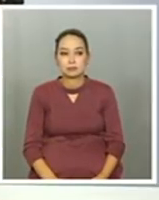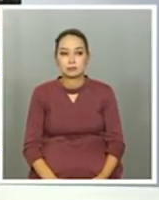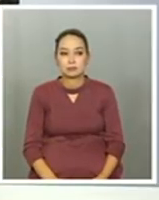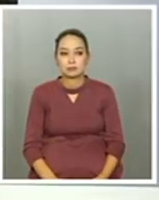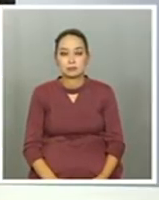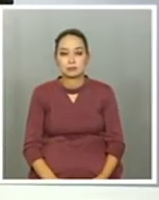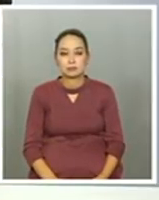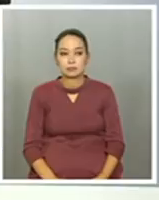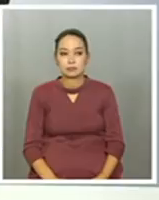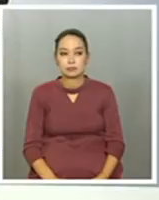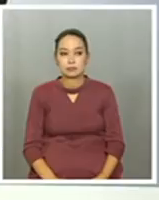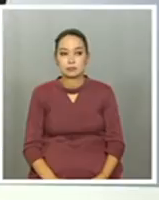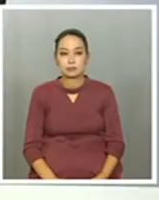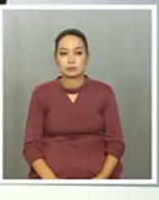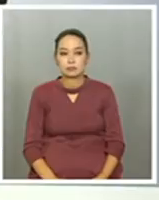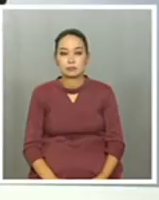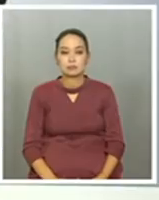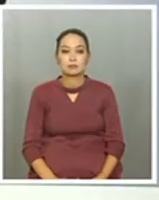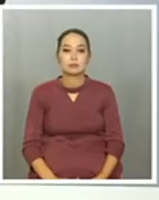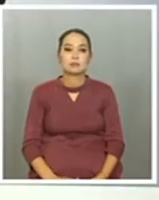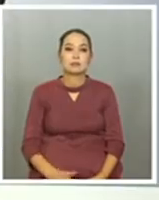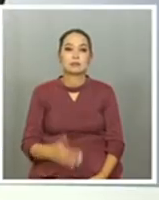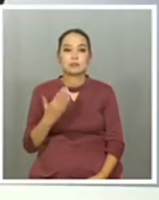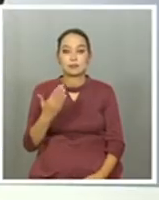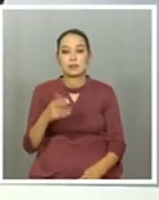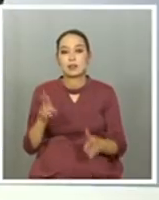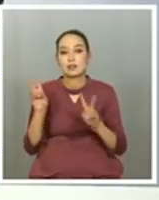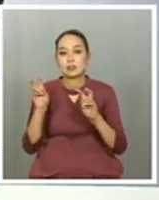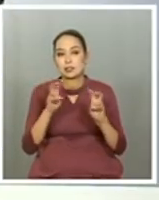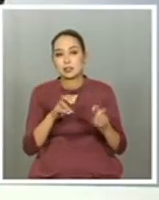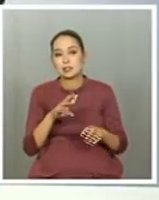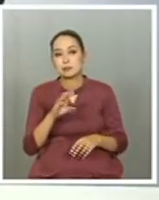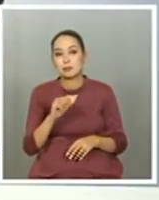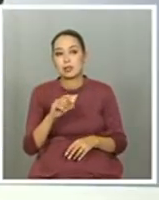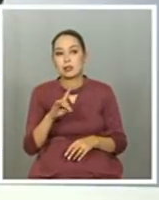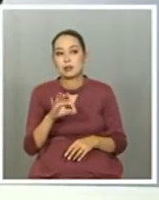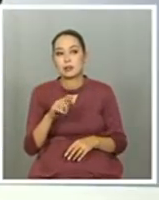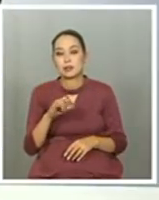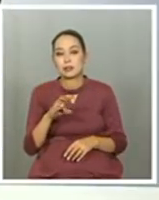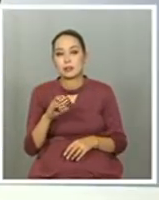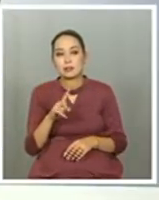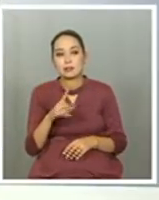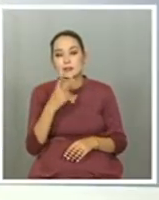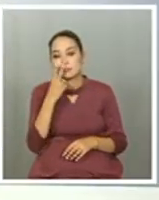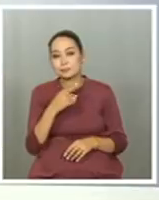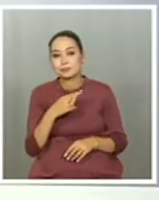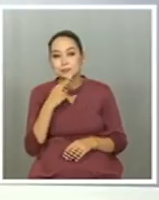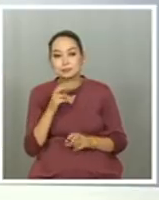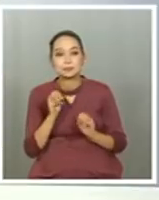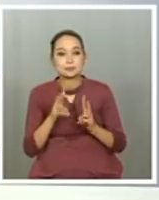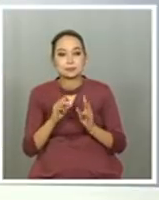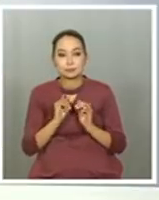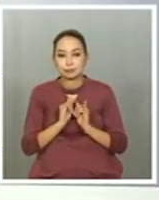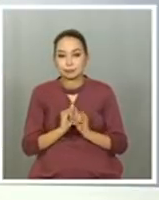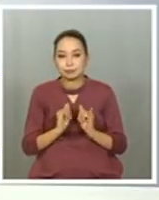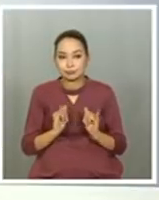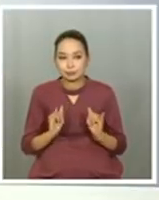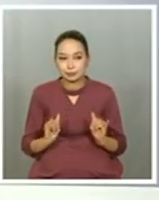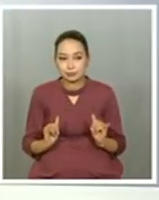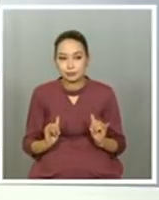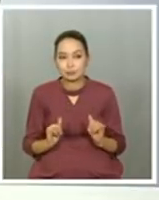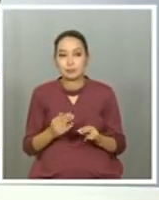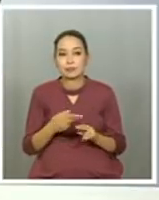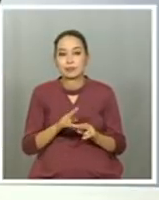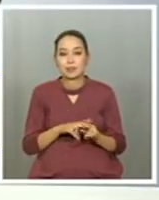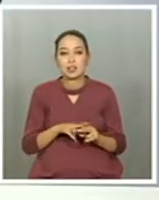Оқушылар, осы аталған спарогенез және гаметогенезге тоқталамыз. Ол үшін біз аналық